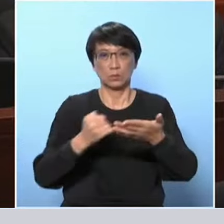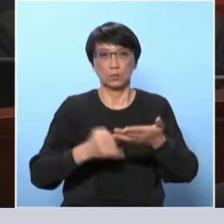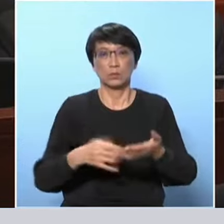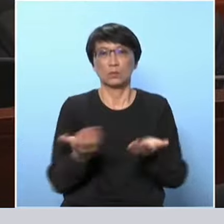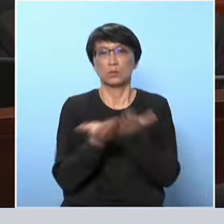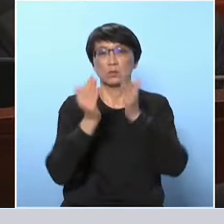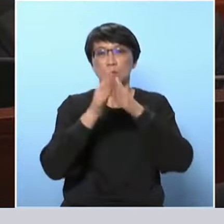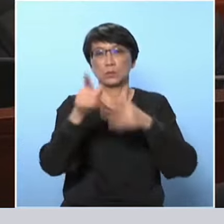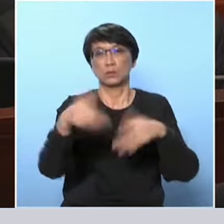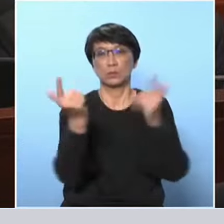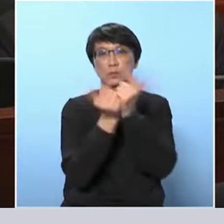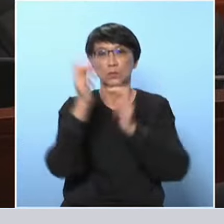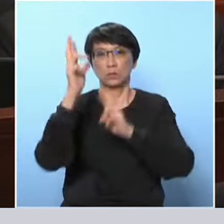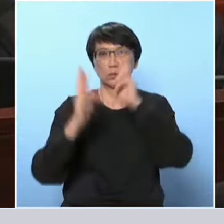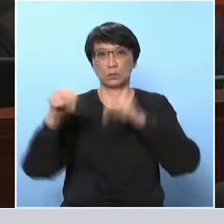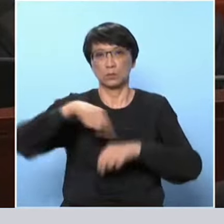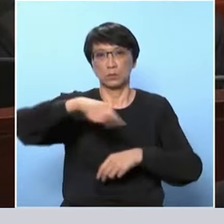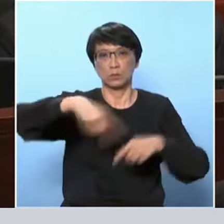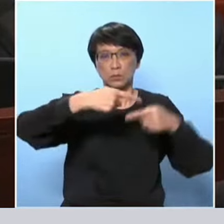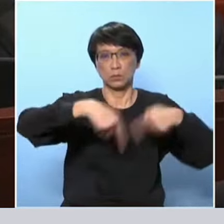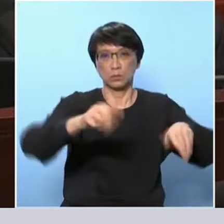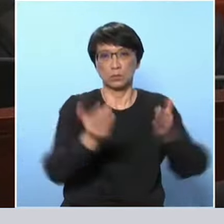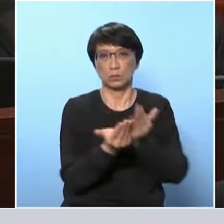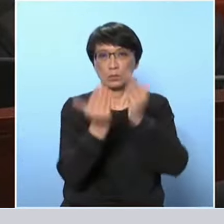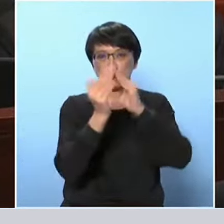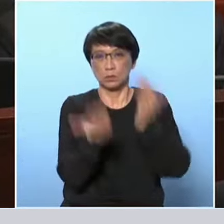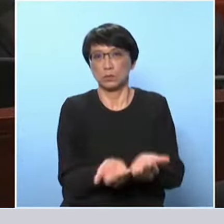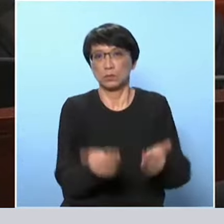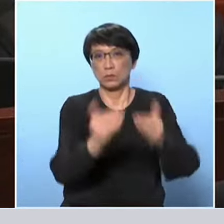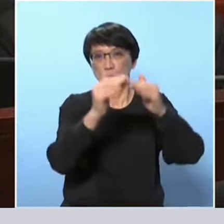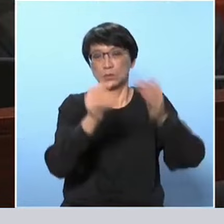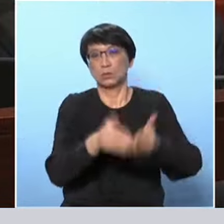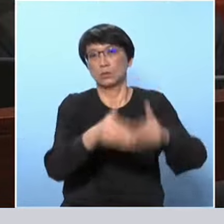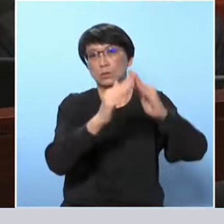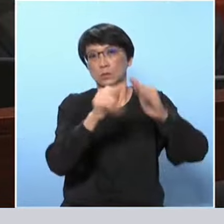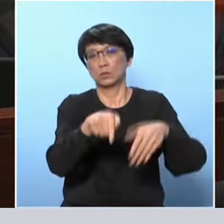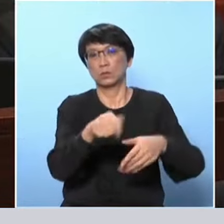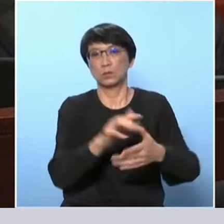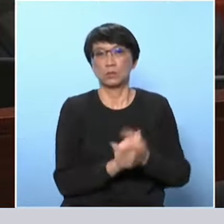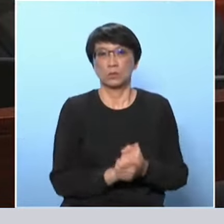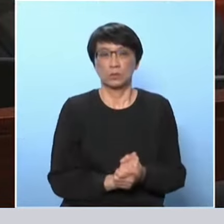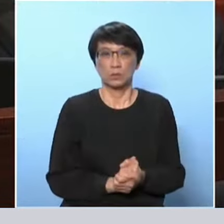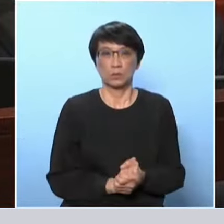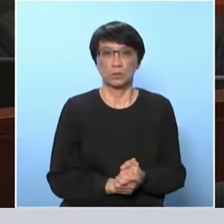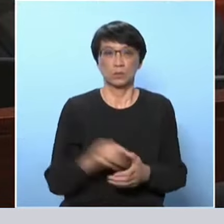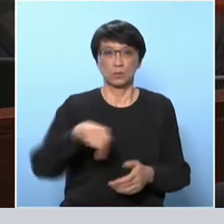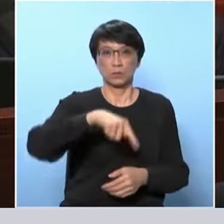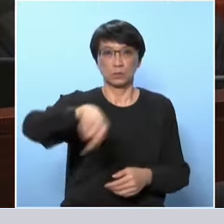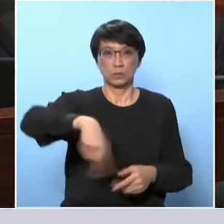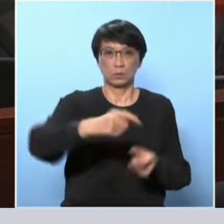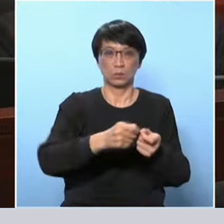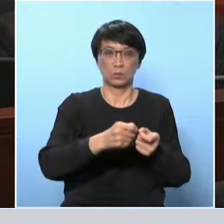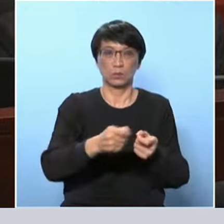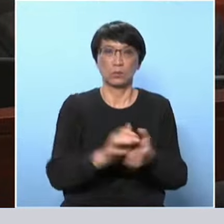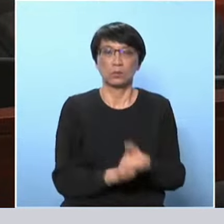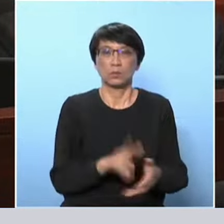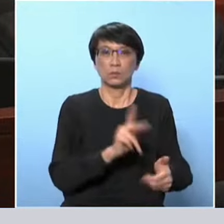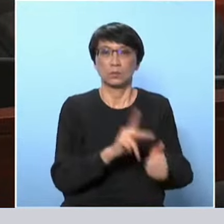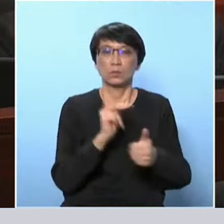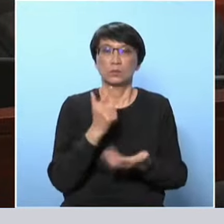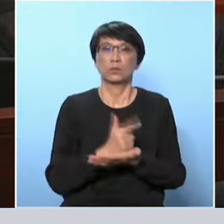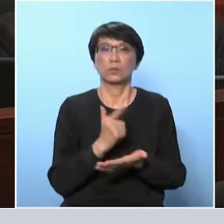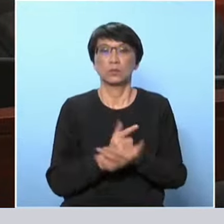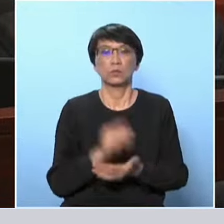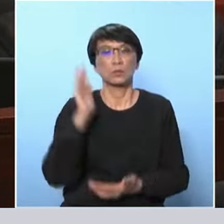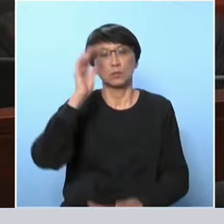喺北部都會區嘅分校嘅落成。咁未來其實北部都會區喺土地資源上邊咧，要好好地利用。我